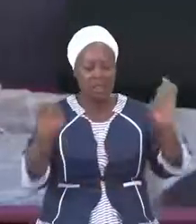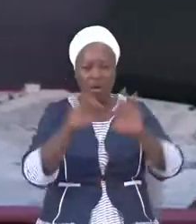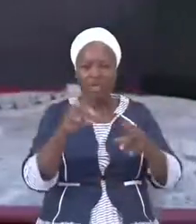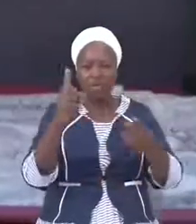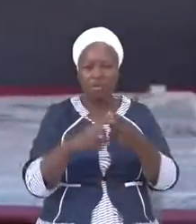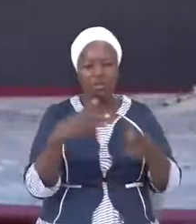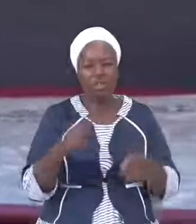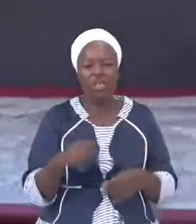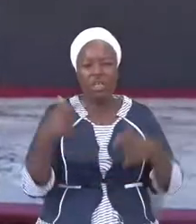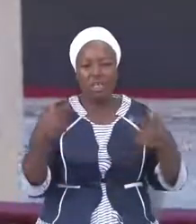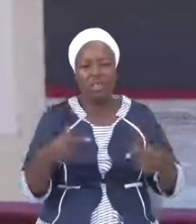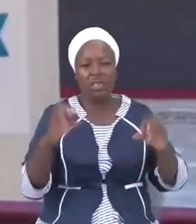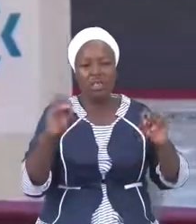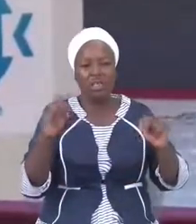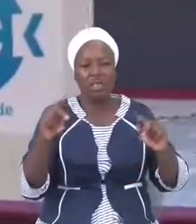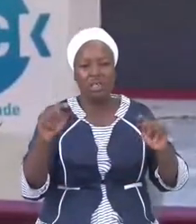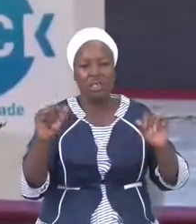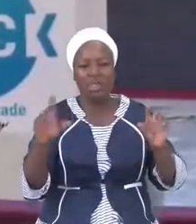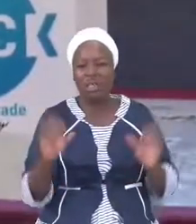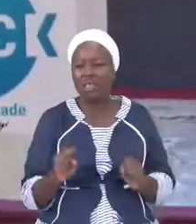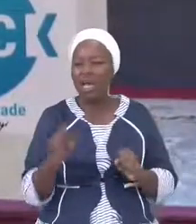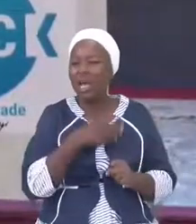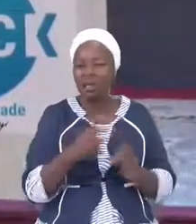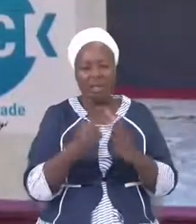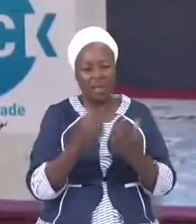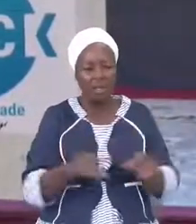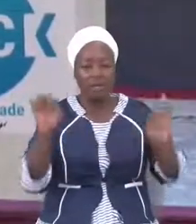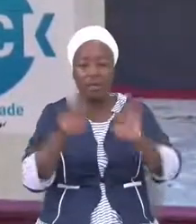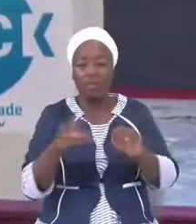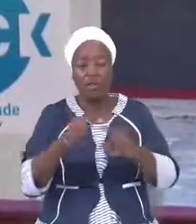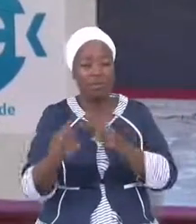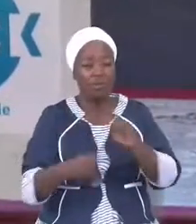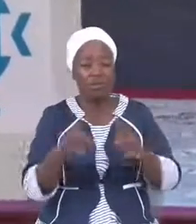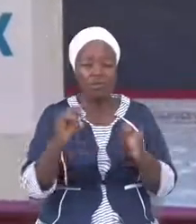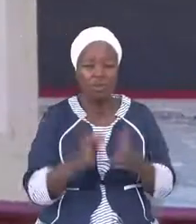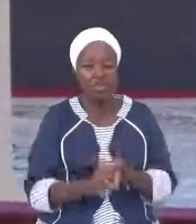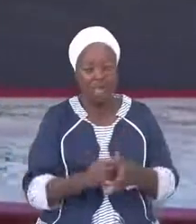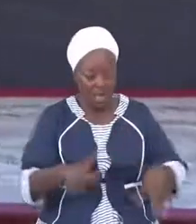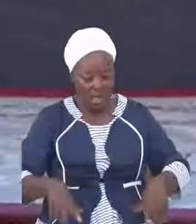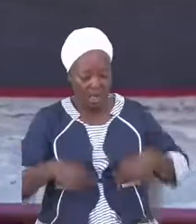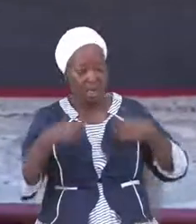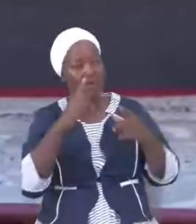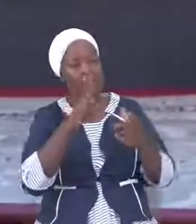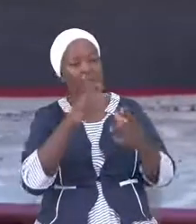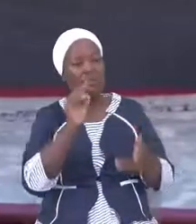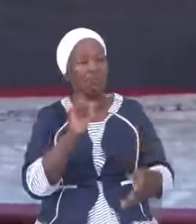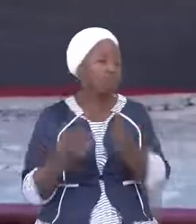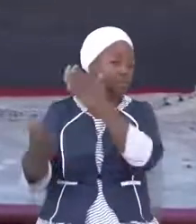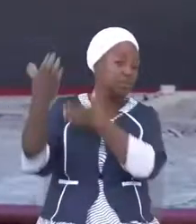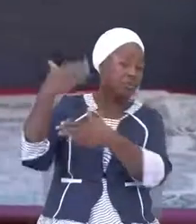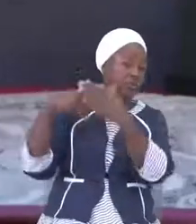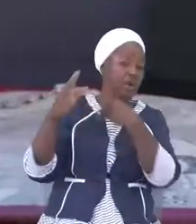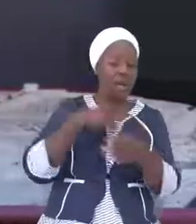est profitable aux païens. Cela est profitable à ceux qui ont vécu à l'époque